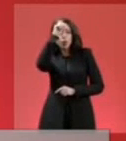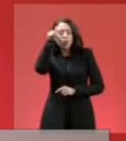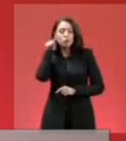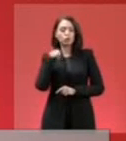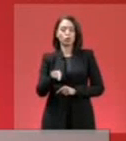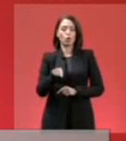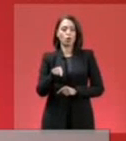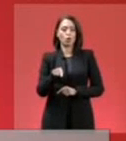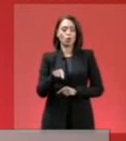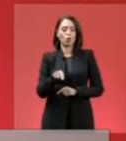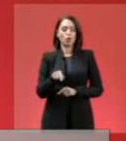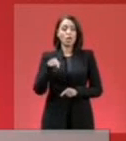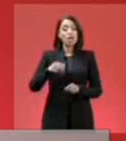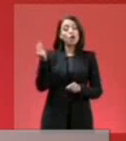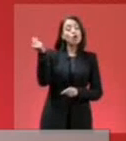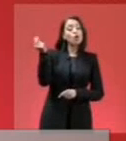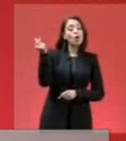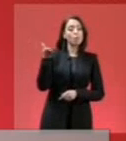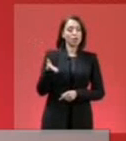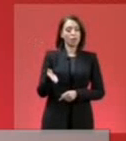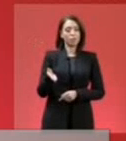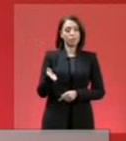κάβο. Η οικονομία